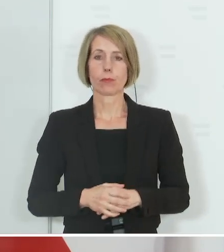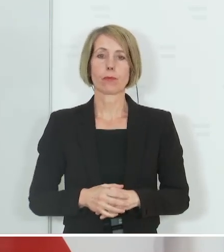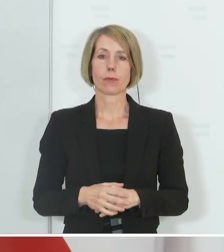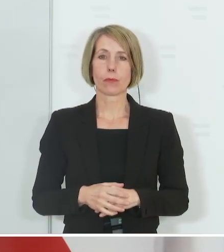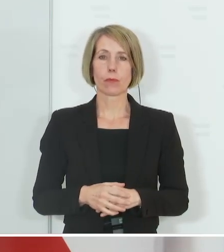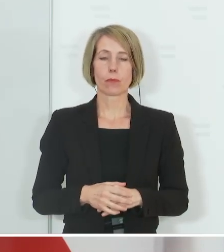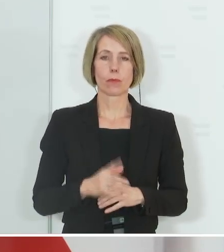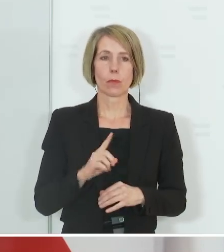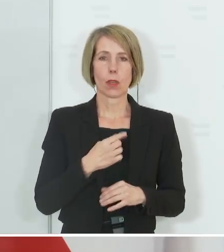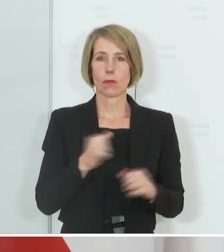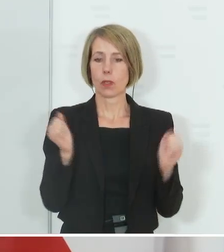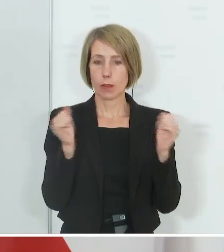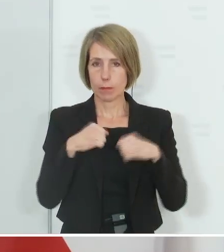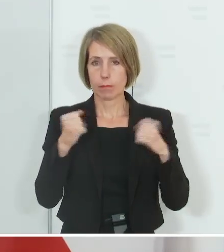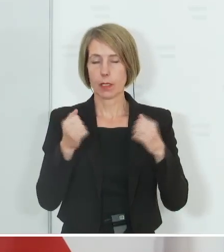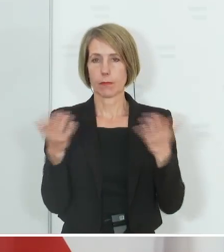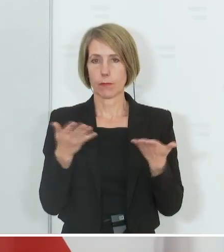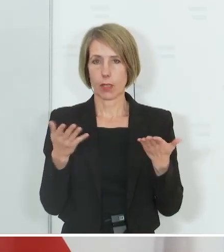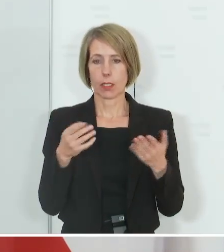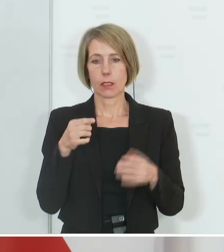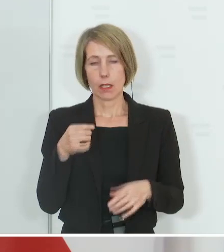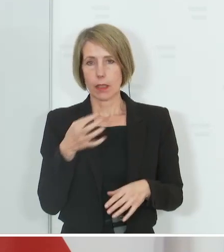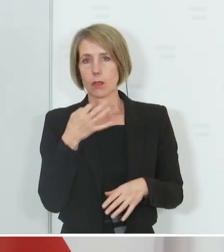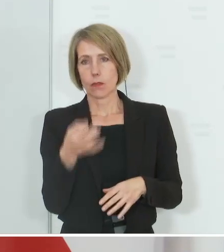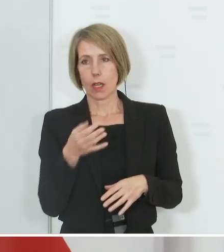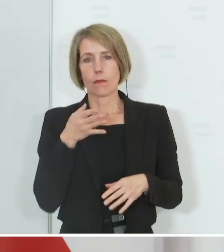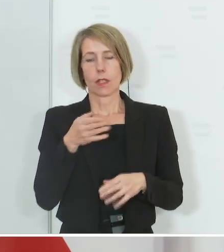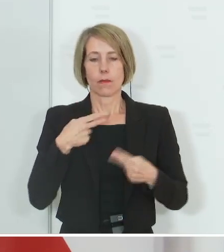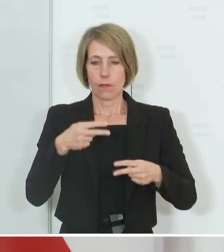Wir sind übereingekommen, dass wir uns in dieser Frage weiter austauschen werden.